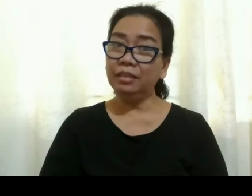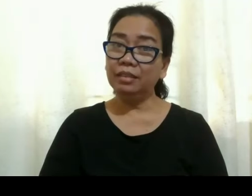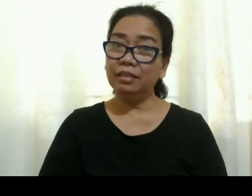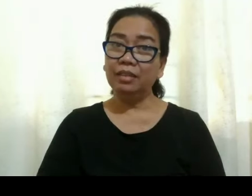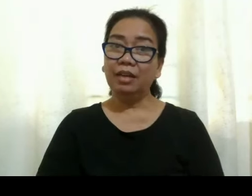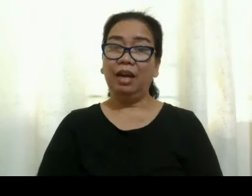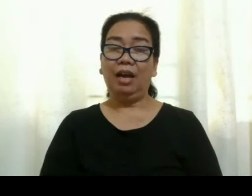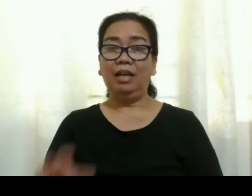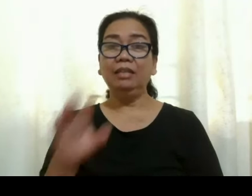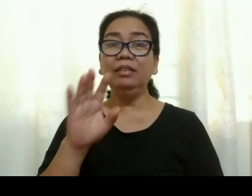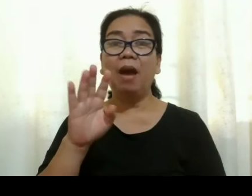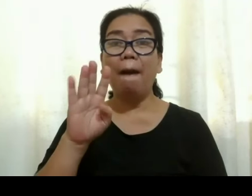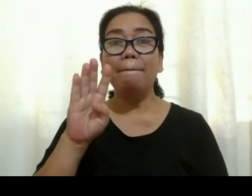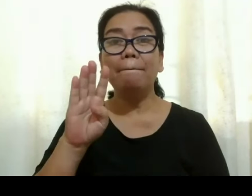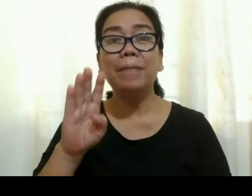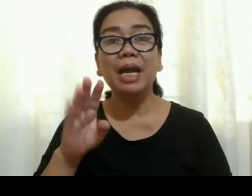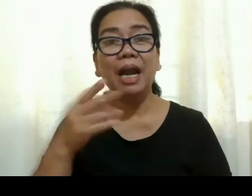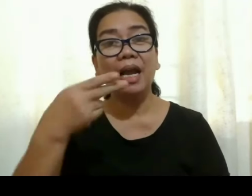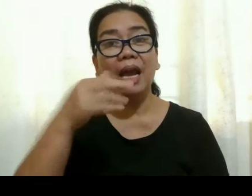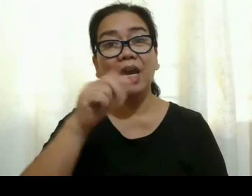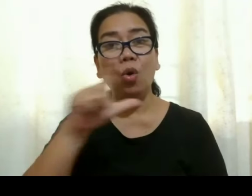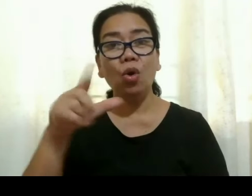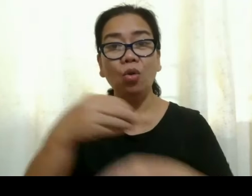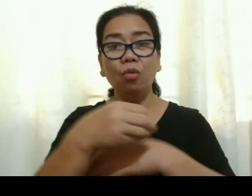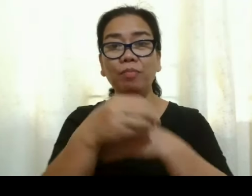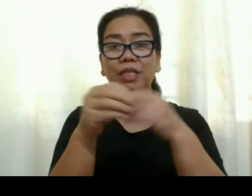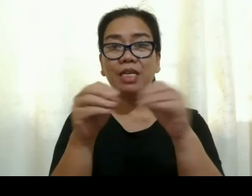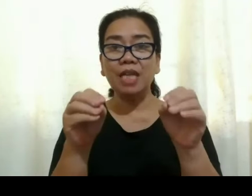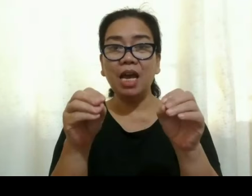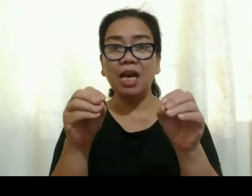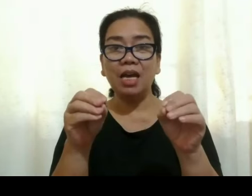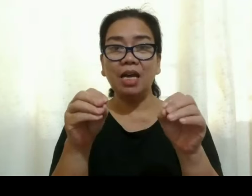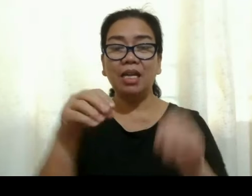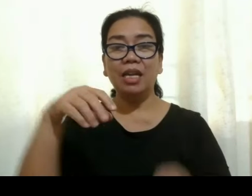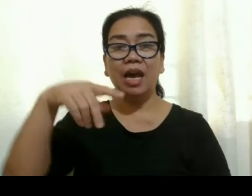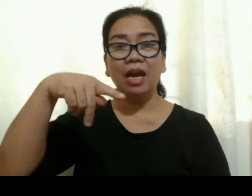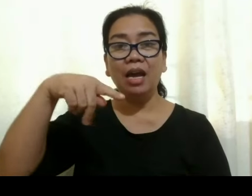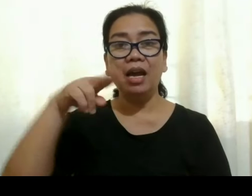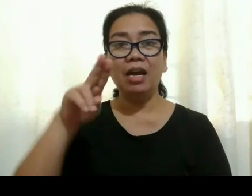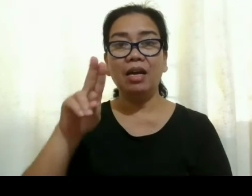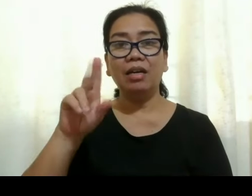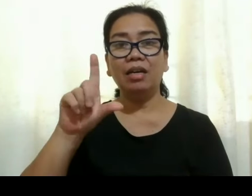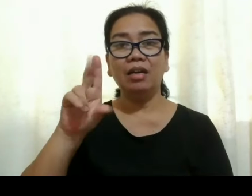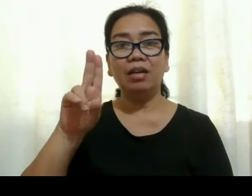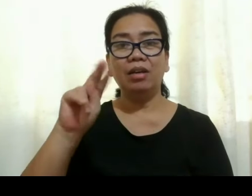At ang barangay hall o opisina ng